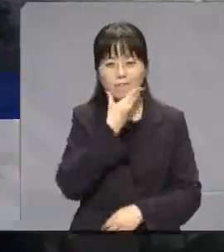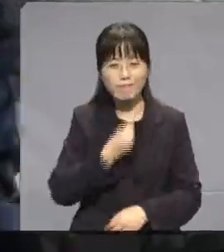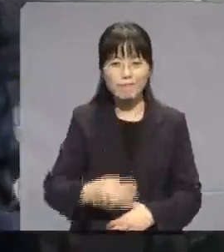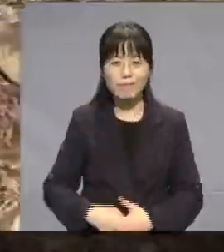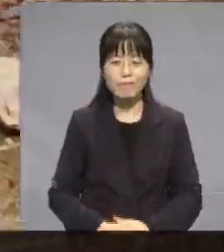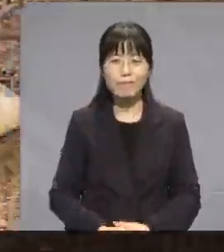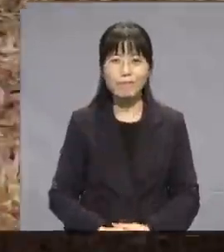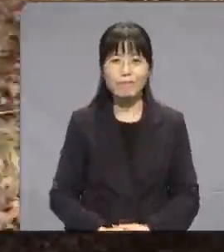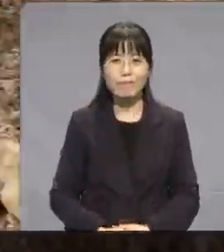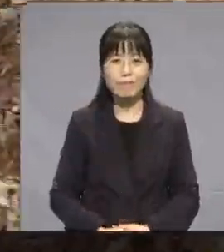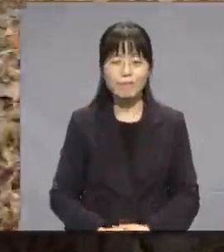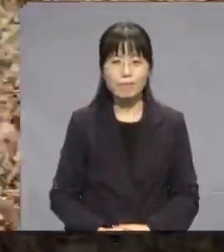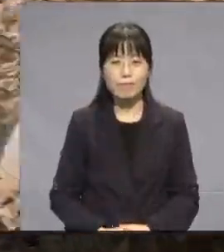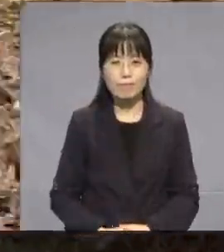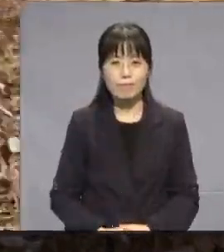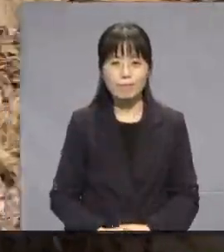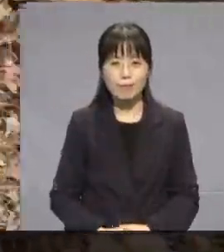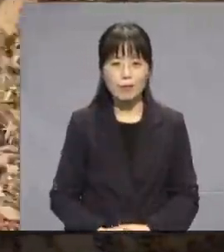행복해요.